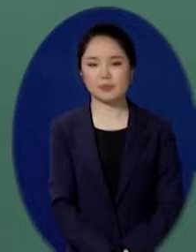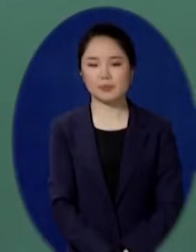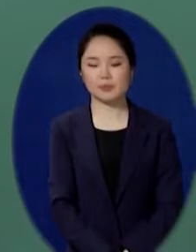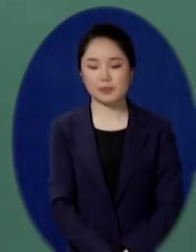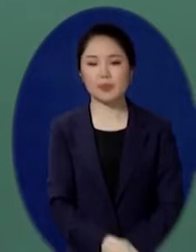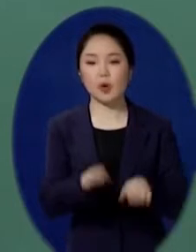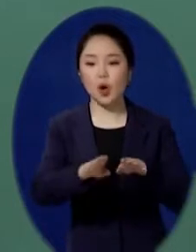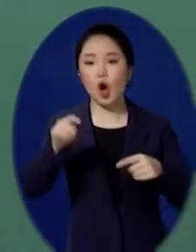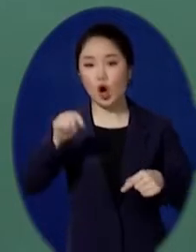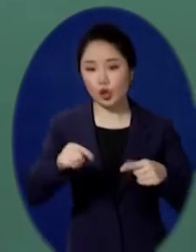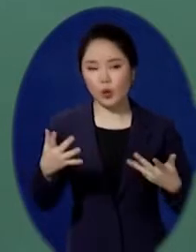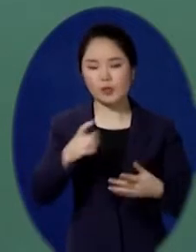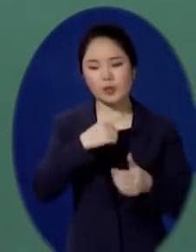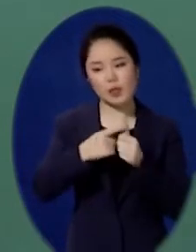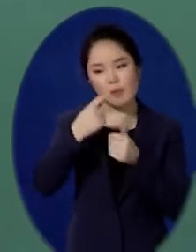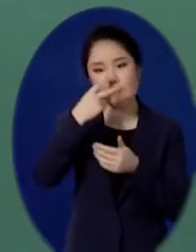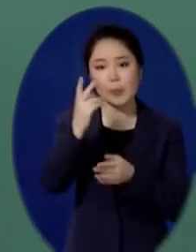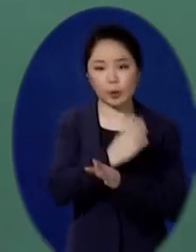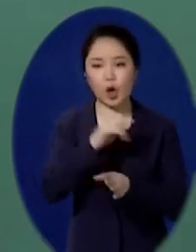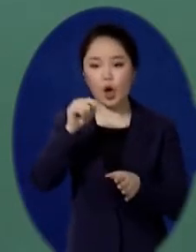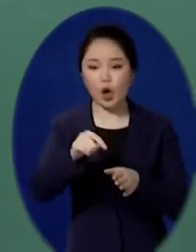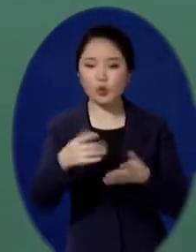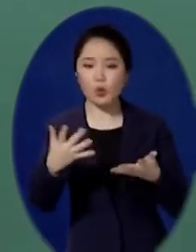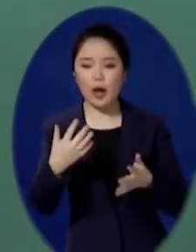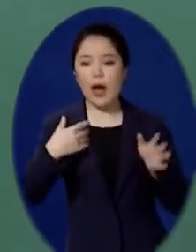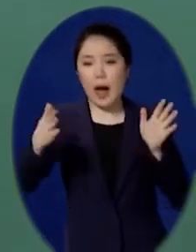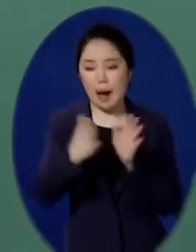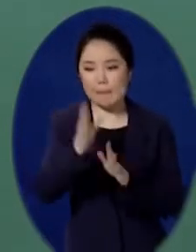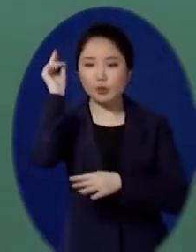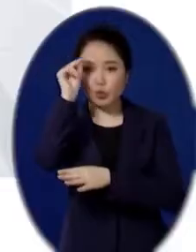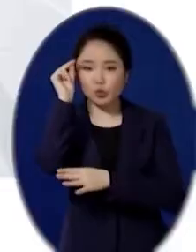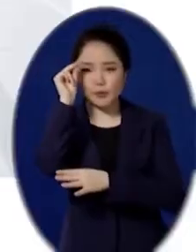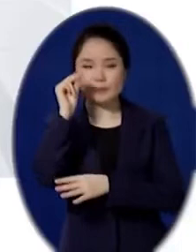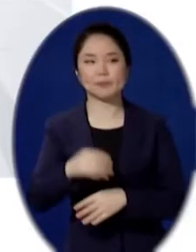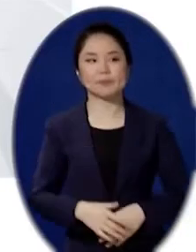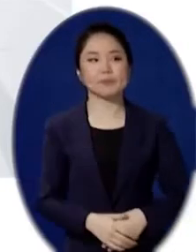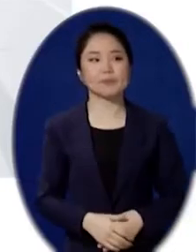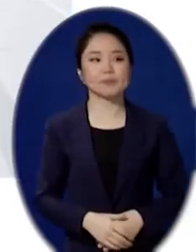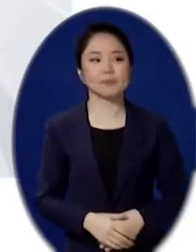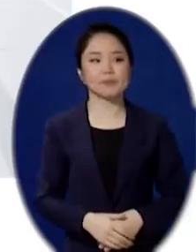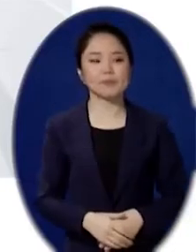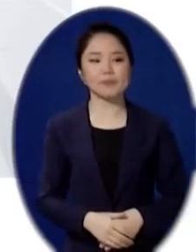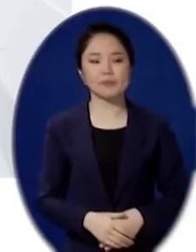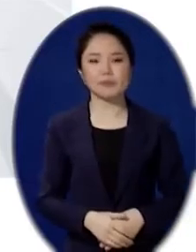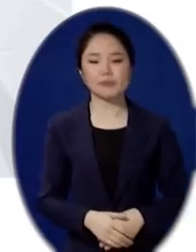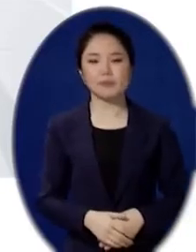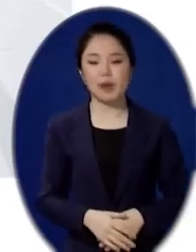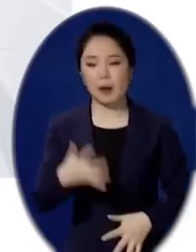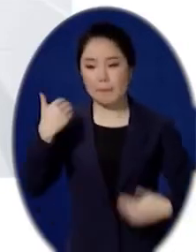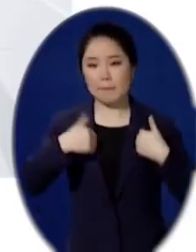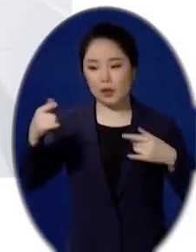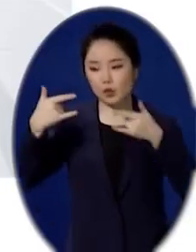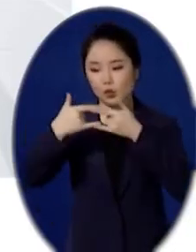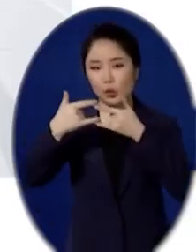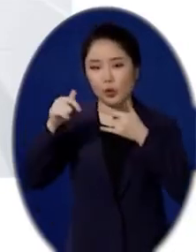За хүүхдүүдэд хэлүүлээ таамаглаж нэрээ бичлээ. Одоо тэгвэл хамтдаа суралццгаая. За багш нь дэлгэцэн